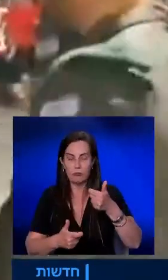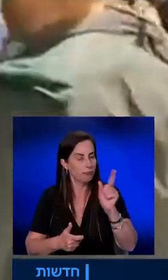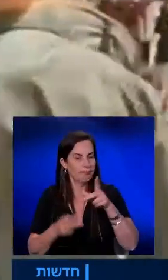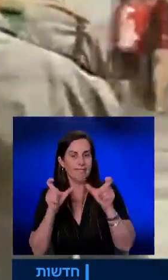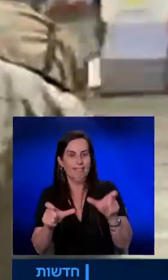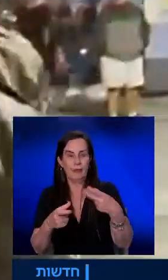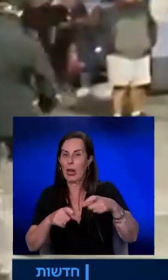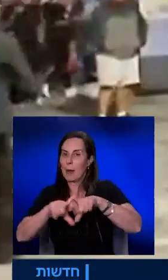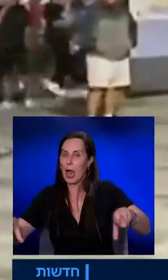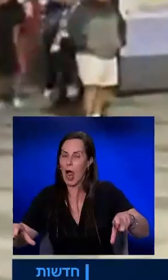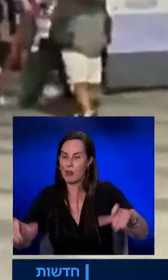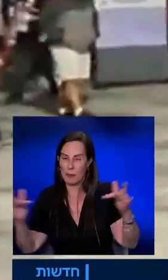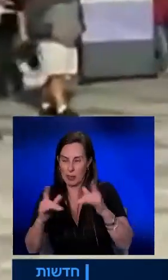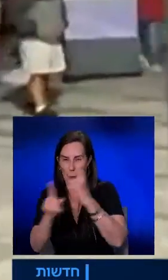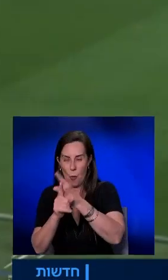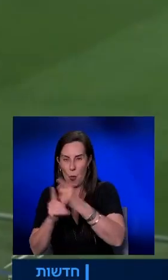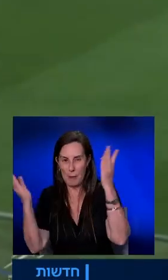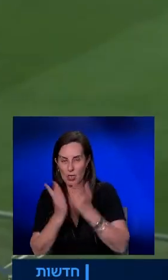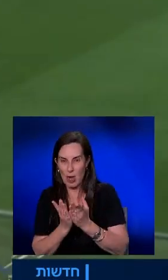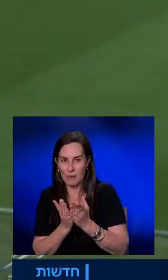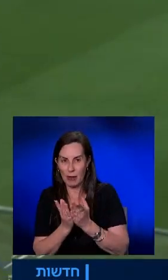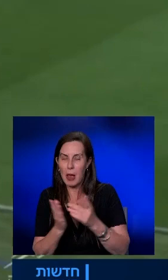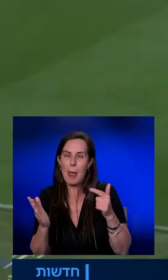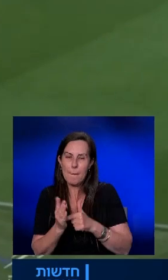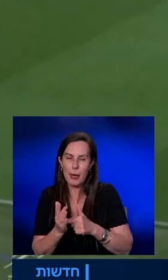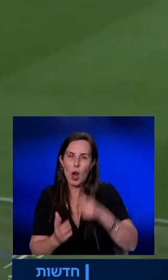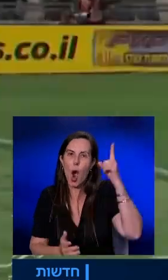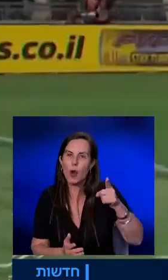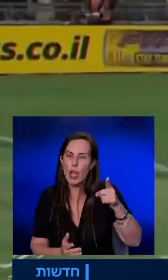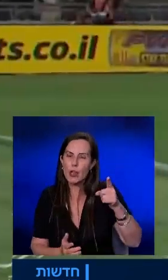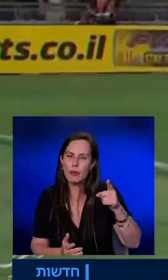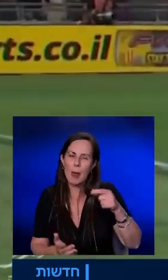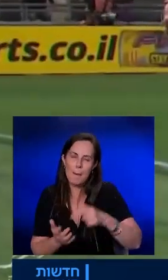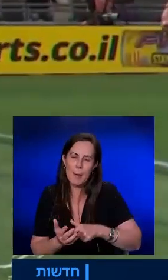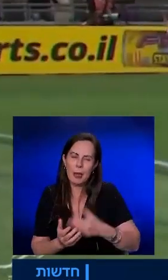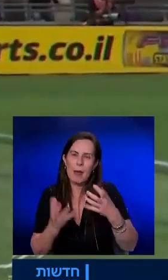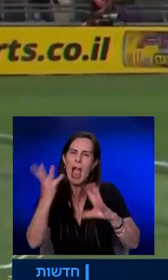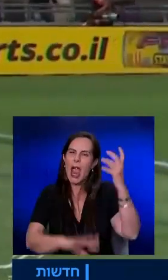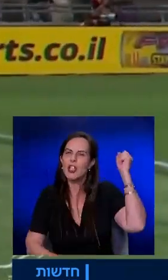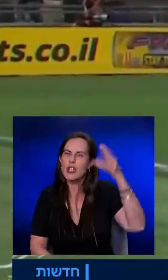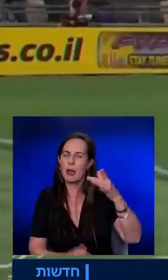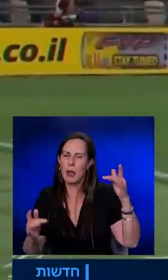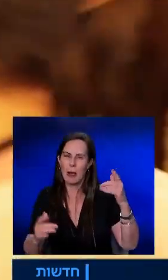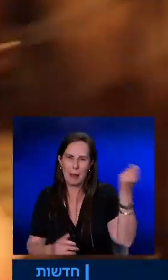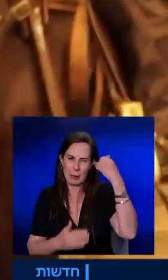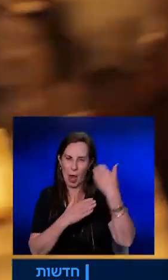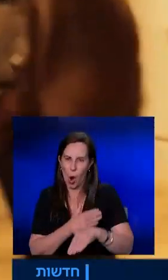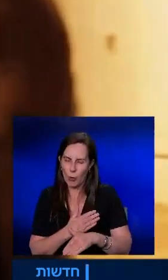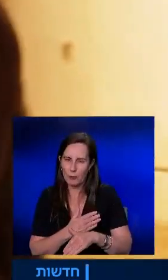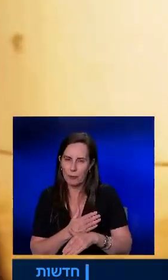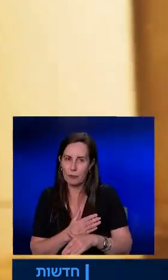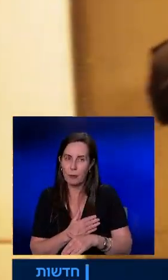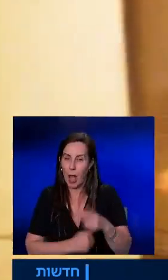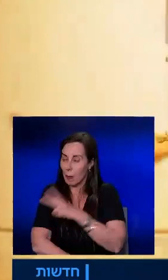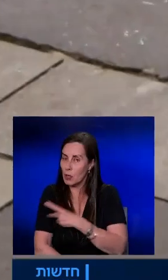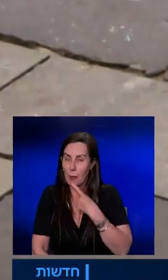לאצטדיון במהלך המשחק נגד הפועל באר שבע, בגלל עונש שספקו כי השתמשו באבוקות ובזיקוקים בדרבי האחרון. לדברי המשטרה,